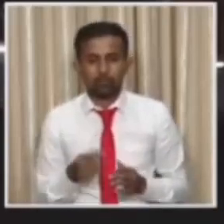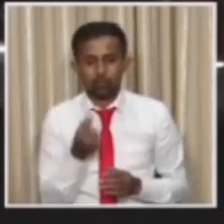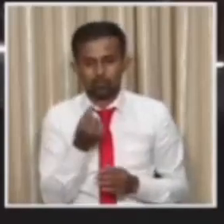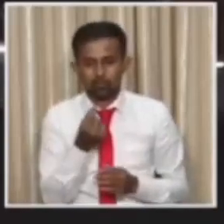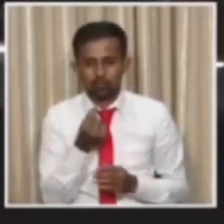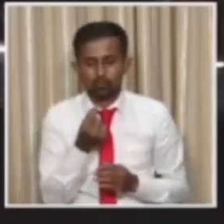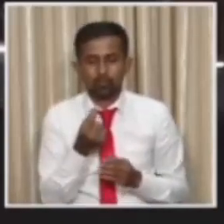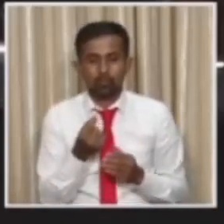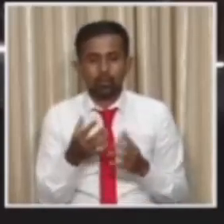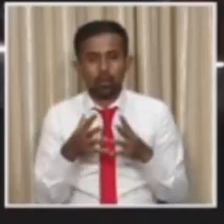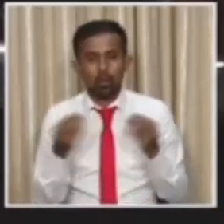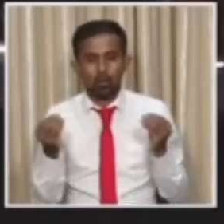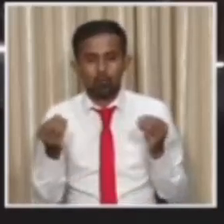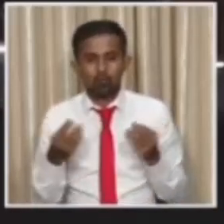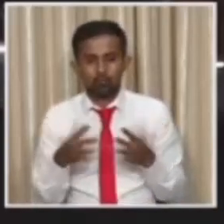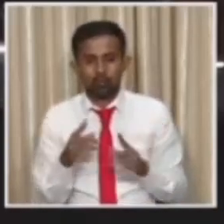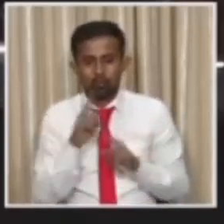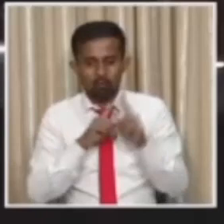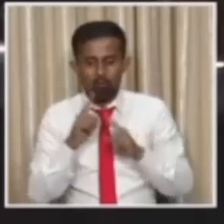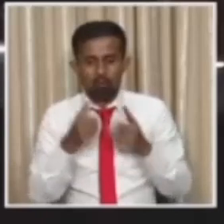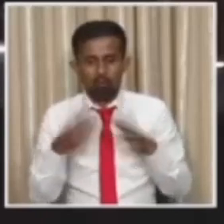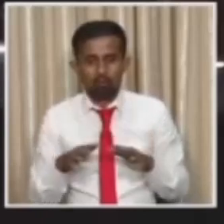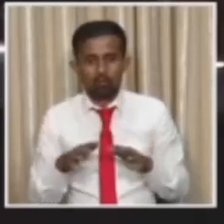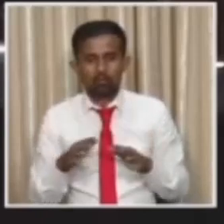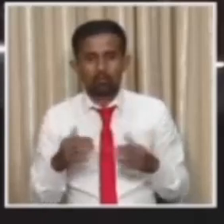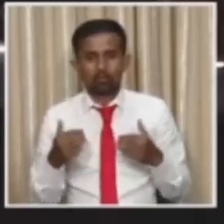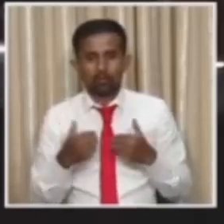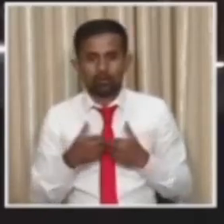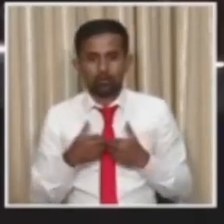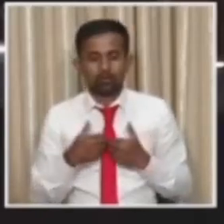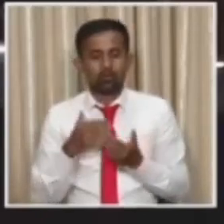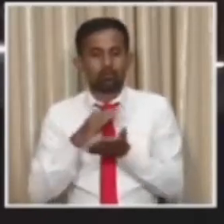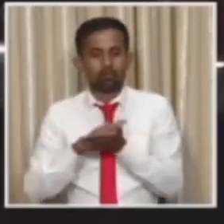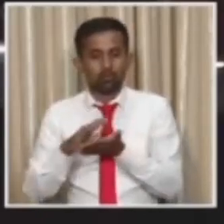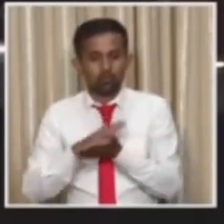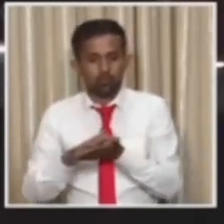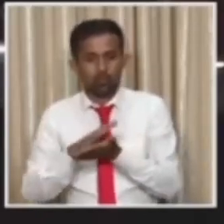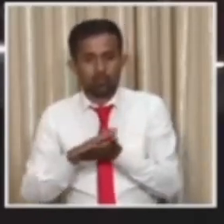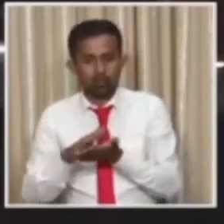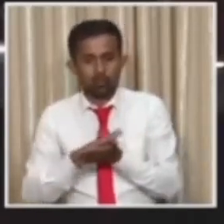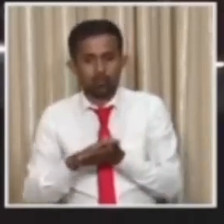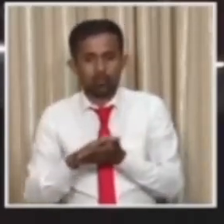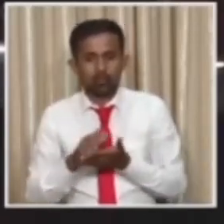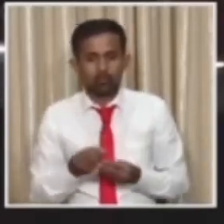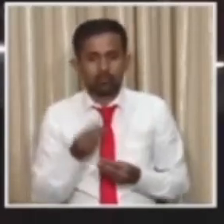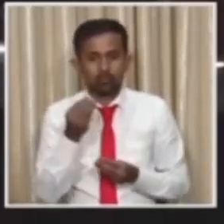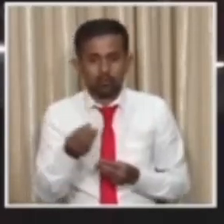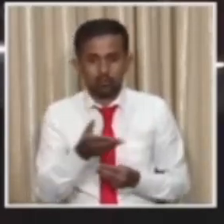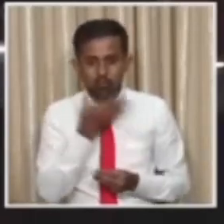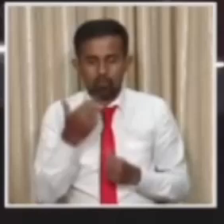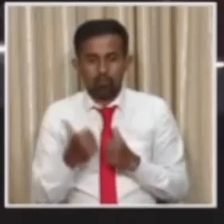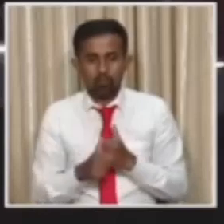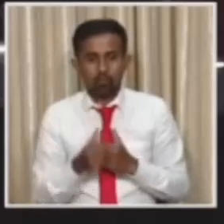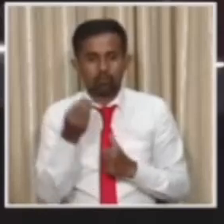අපි ගොඩදාගෙන යනවා. එතුමා අපිත් එක්ක සාකච්ඡා කළා. දැන් ගොඩක් වෙලාවට අපි ඔවුන්ට සහනදායි ක්‍රමවේද අනුගමනය කරන්න පුළුවන් විදියට හදලා